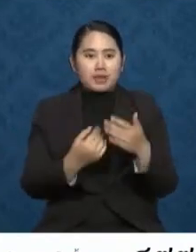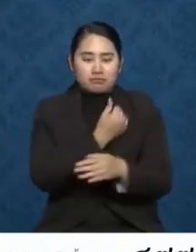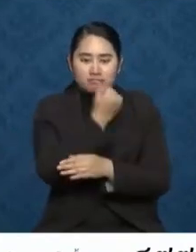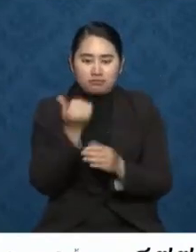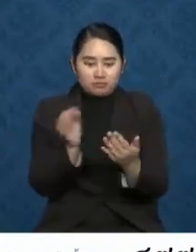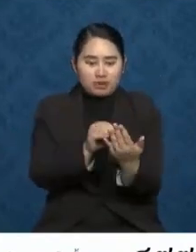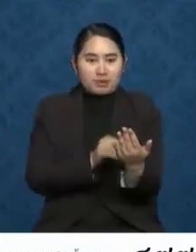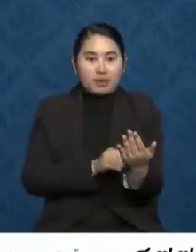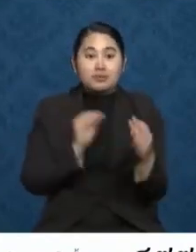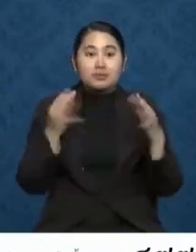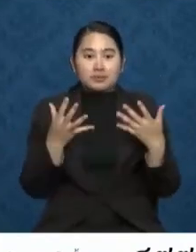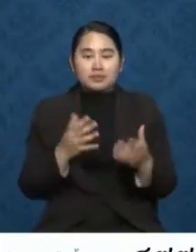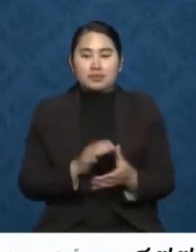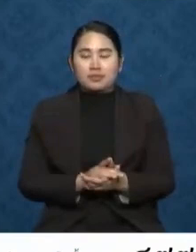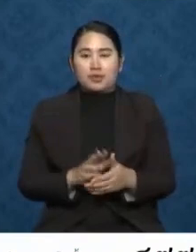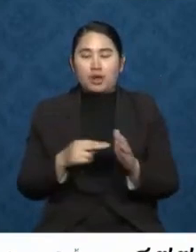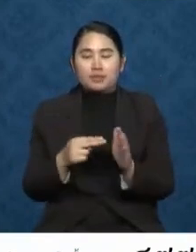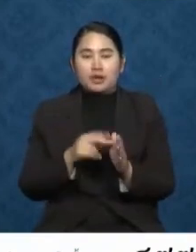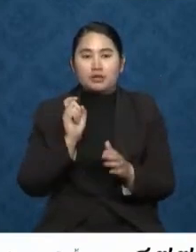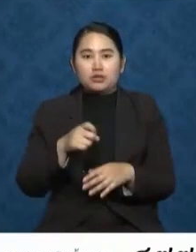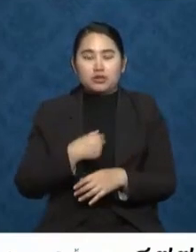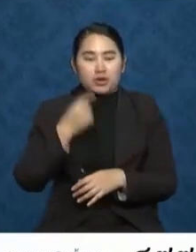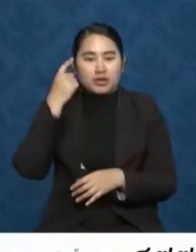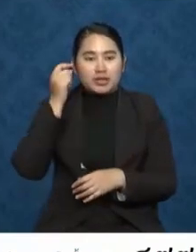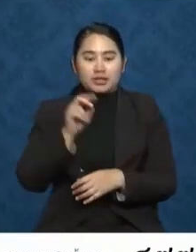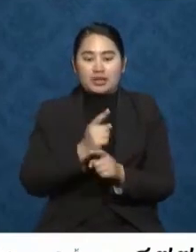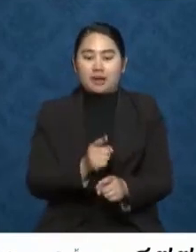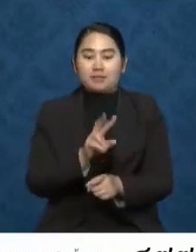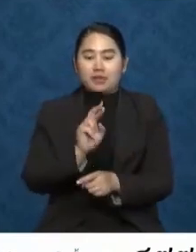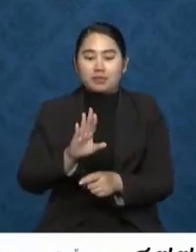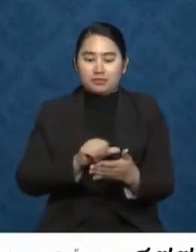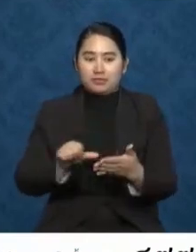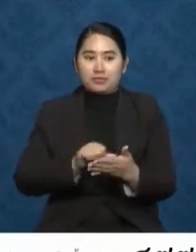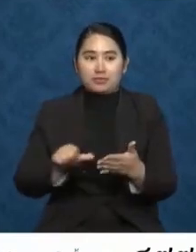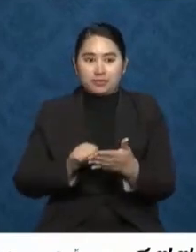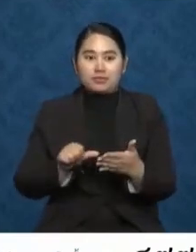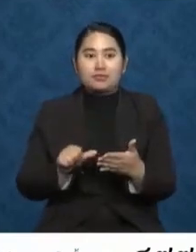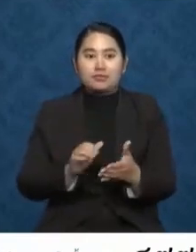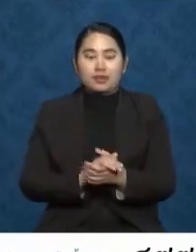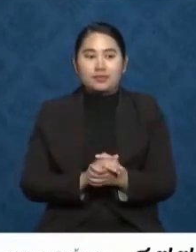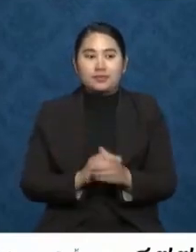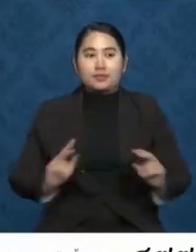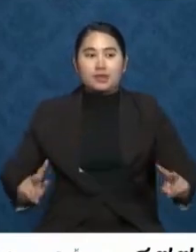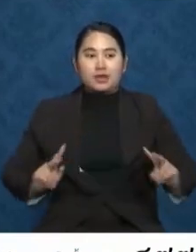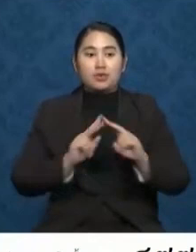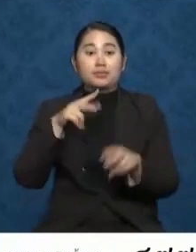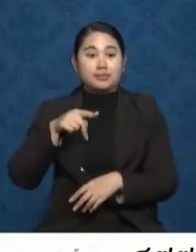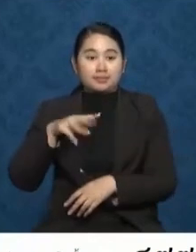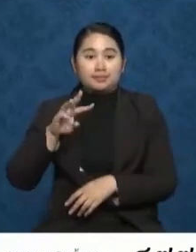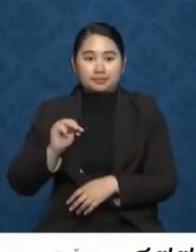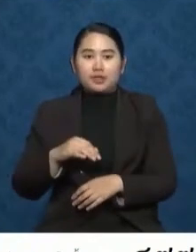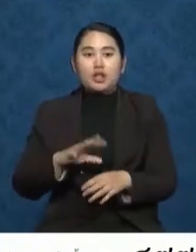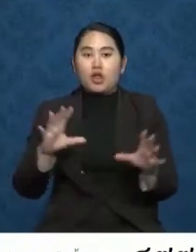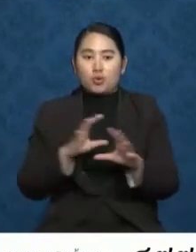และไม่ยอมปรับตัวจึงมีความจำเป็นในการเปลี่ยนการมองทั้งระบบตามกรอบกระบวนทัศน์ของกระทรวงพัฒนาสังคมและความมั่นคงของมนุษย์คือพูดง่